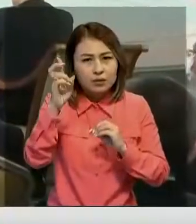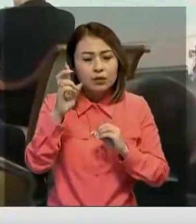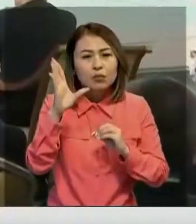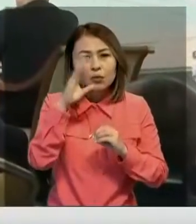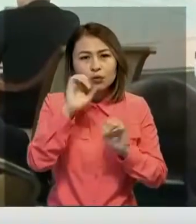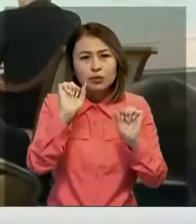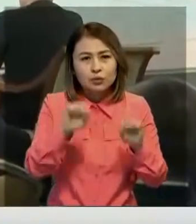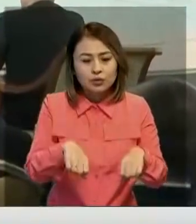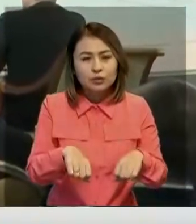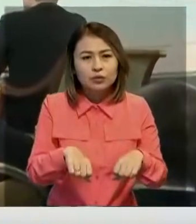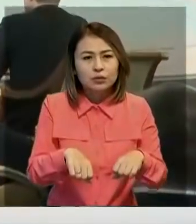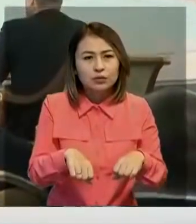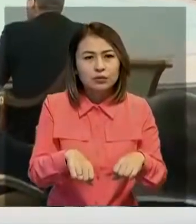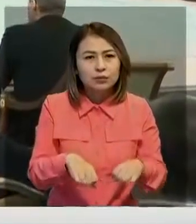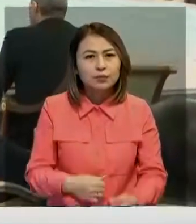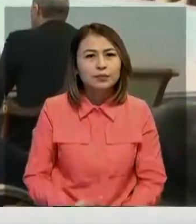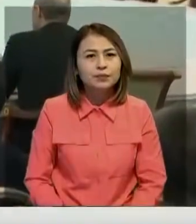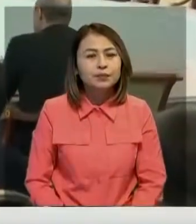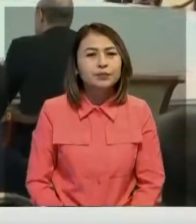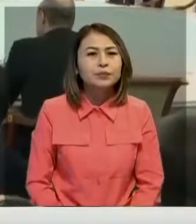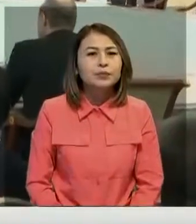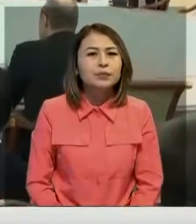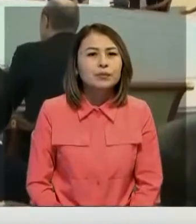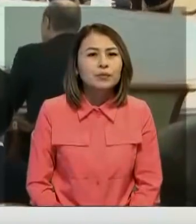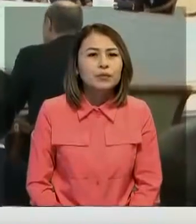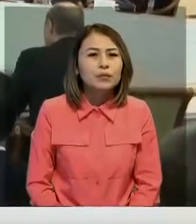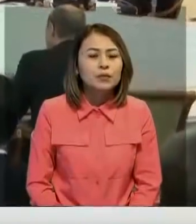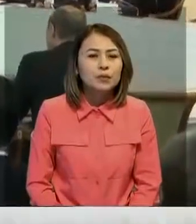мүмкіндікке әлі де қол жеткізе алмай отыр. Равный доступ к транспортной инфраструктуре.